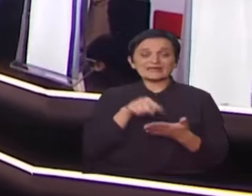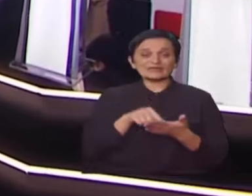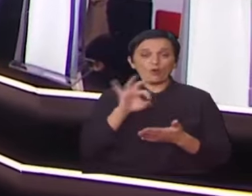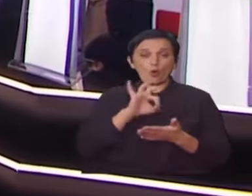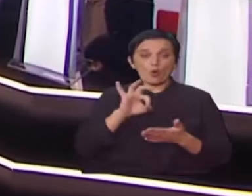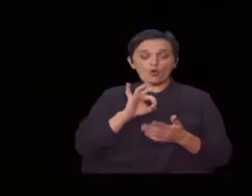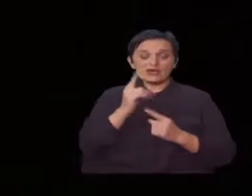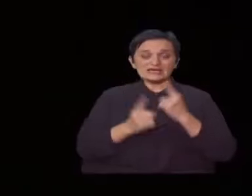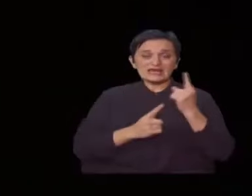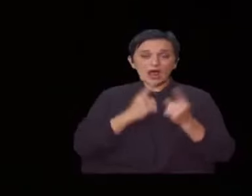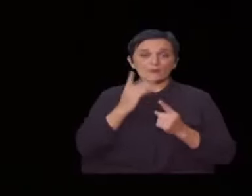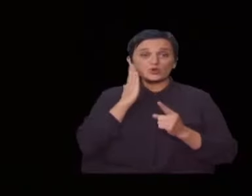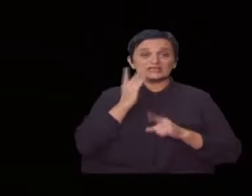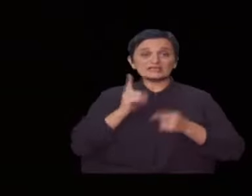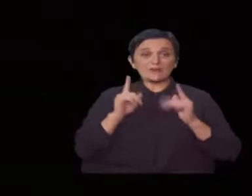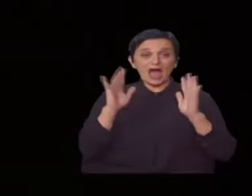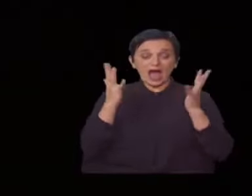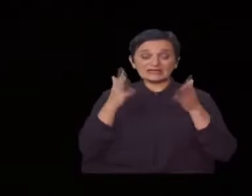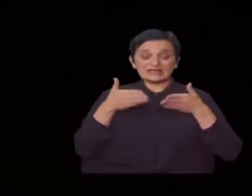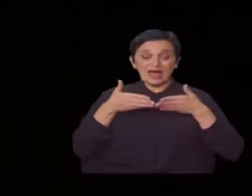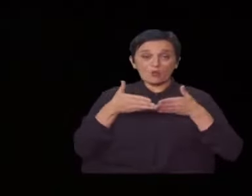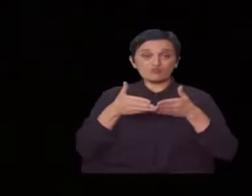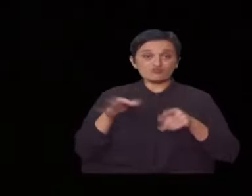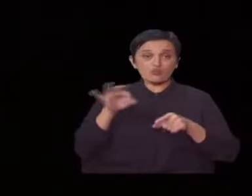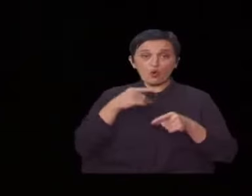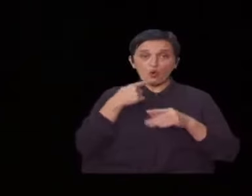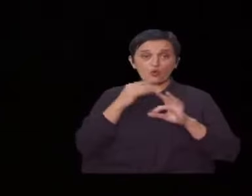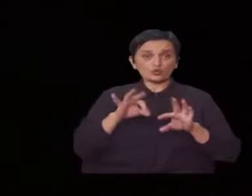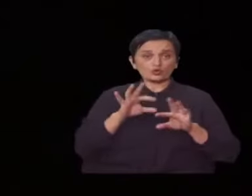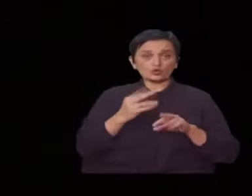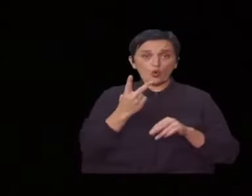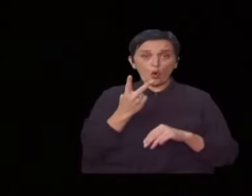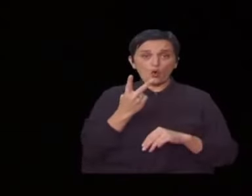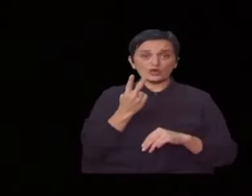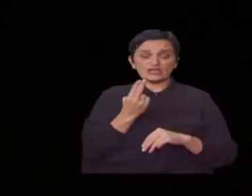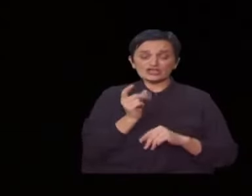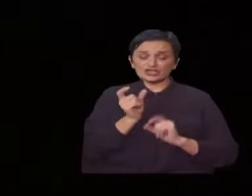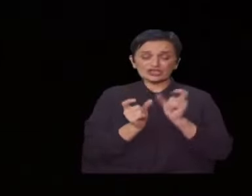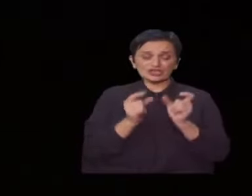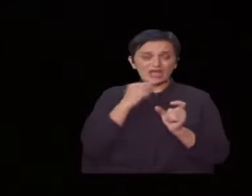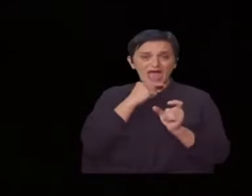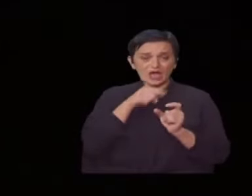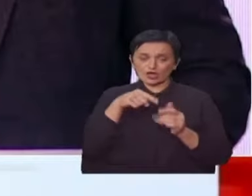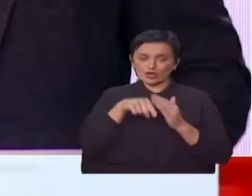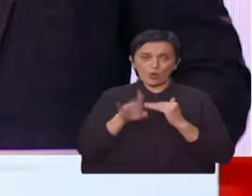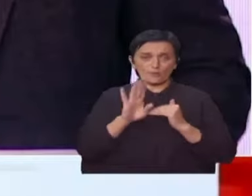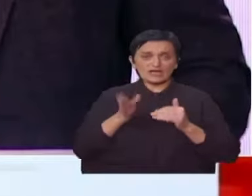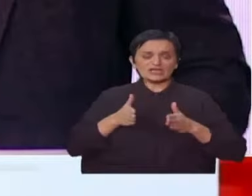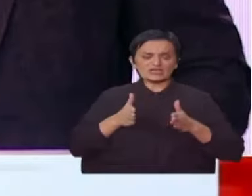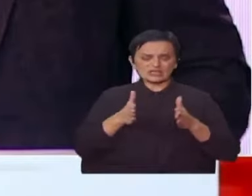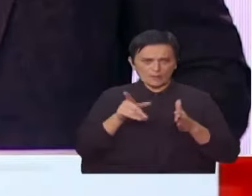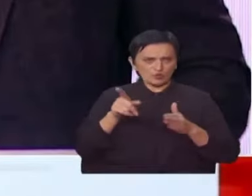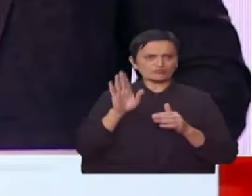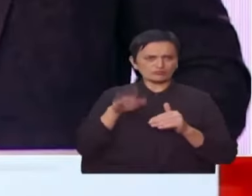რეფორმებზე, იმიტომ რომ სიამდვილეში ანაკლი სპორტის დაანონსება არ გამოიწვევს ორნიშნა ეკონომიკური ზრდას. გზები სულ შენდება